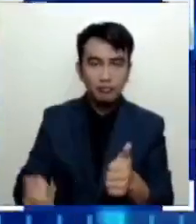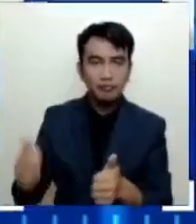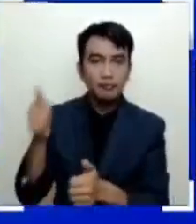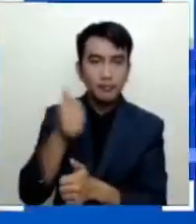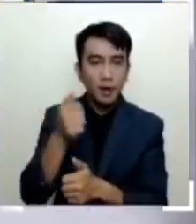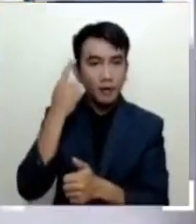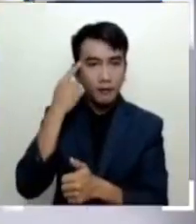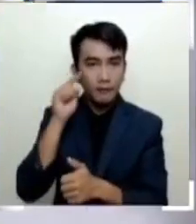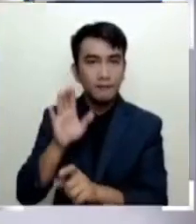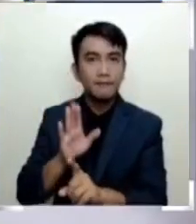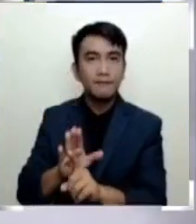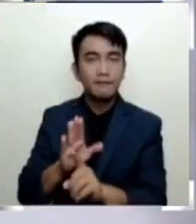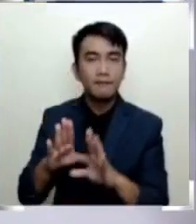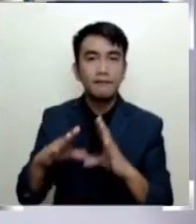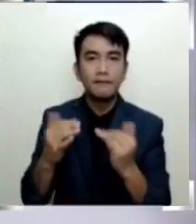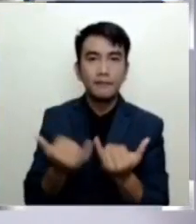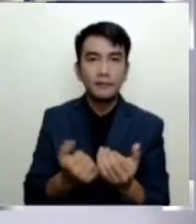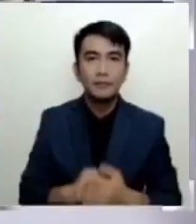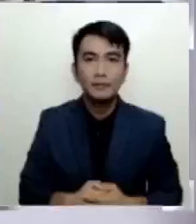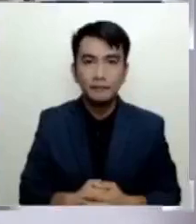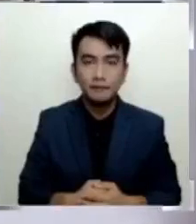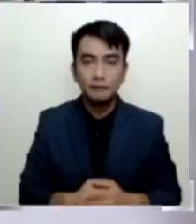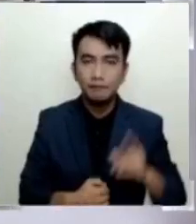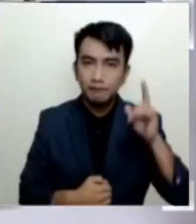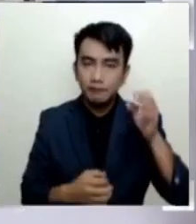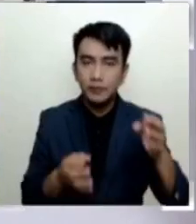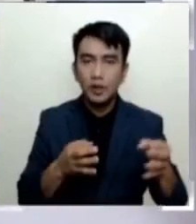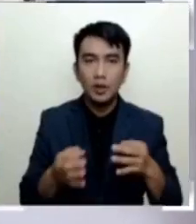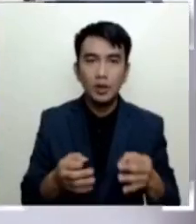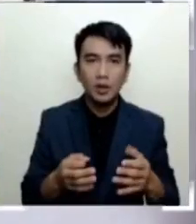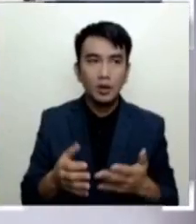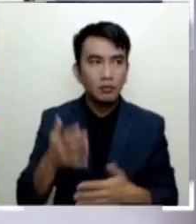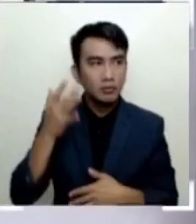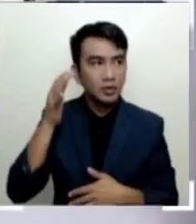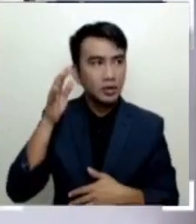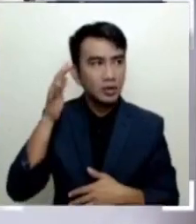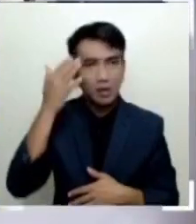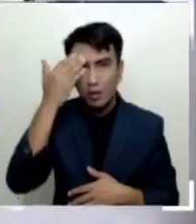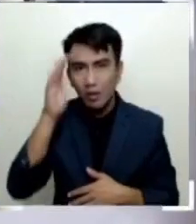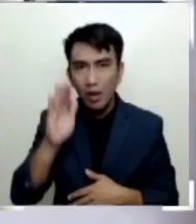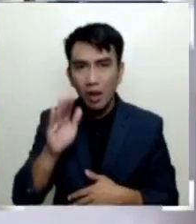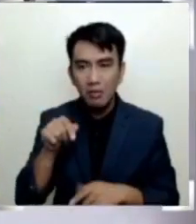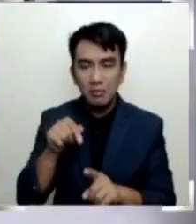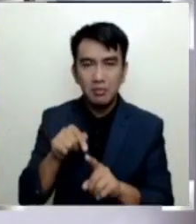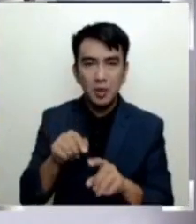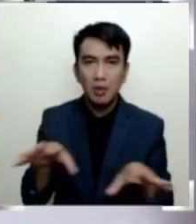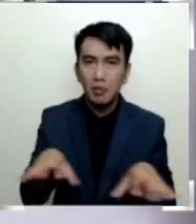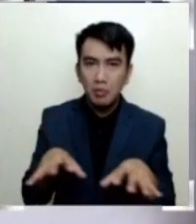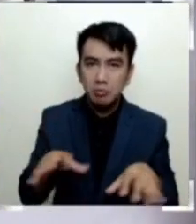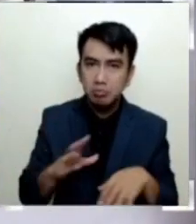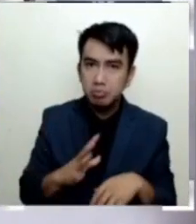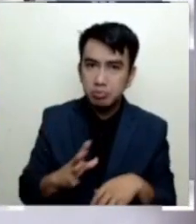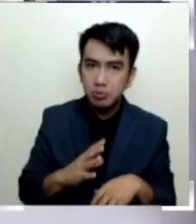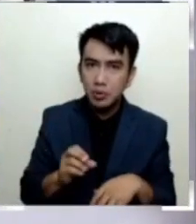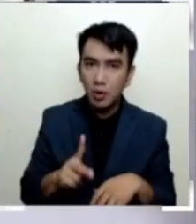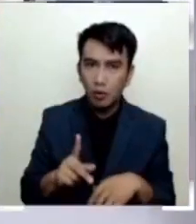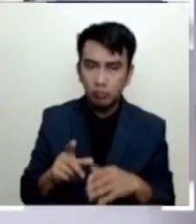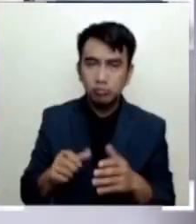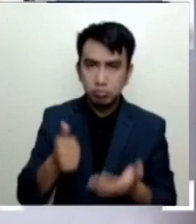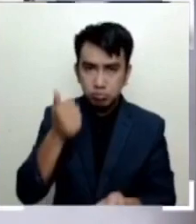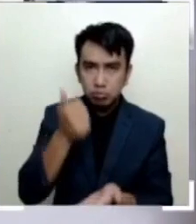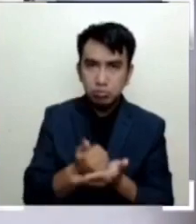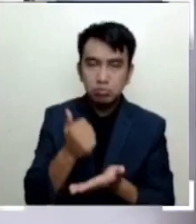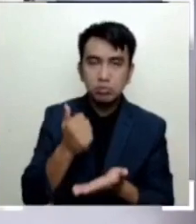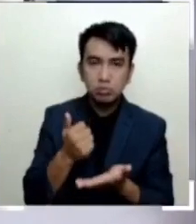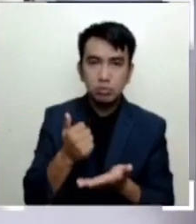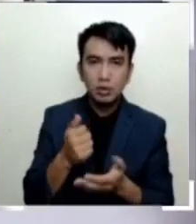kumpanya. Wala naman po akong alam na illegal po ito. Pero sabi kasi legal daw talaga to sir kasi license